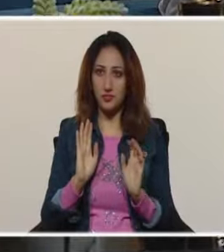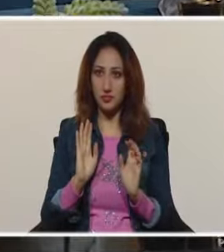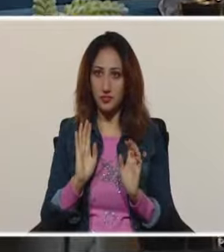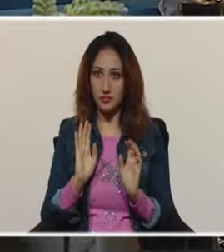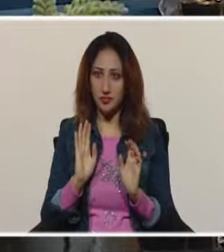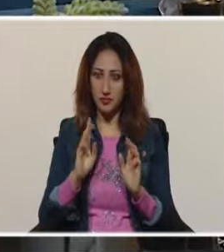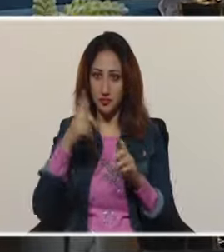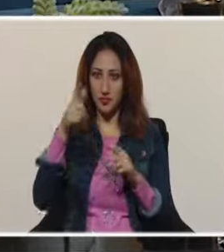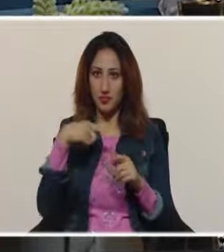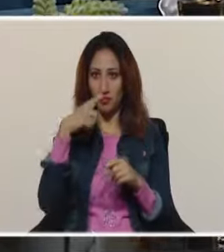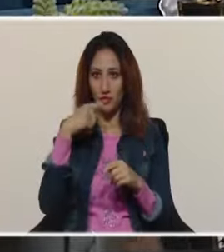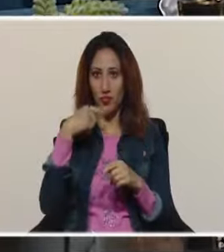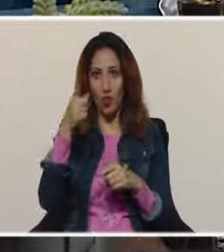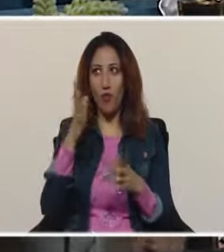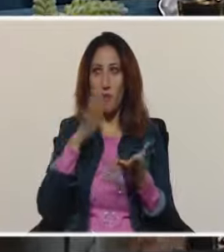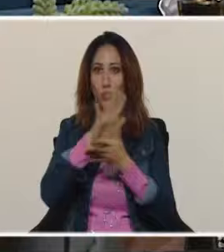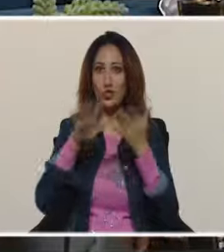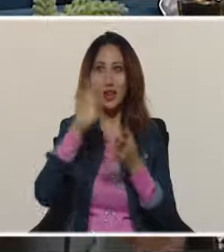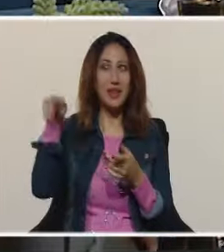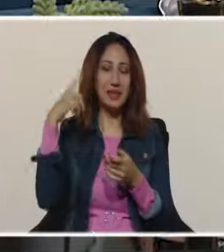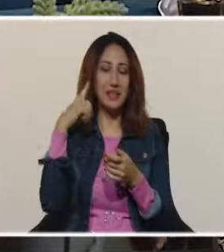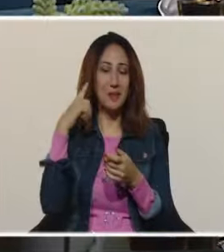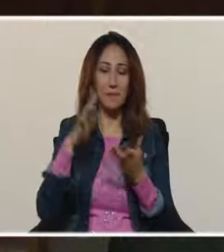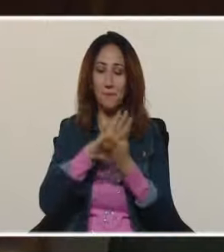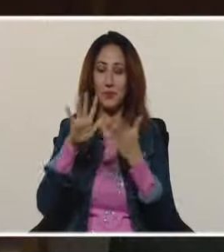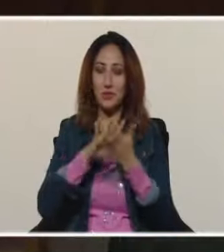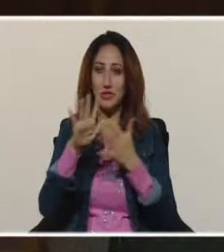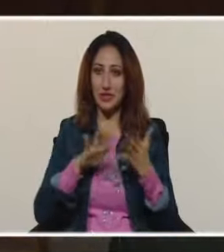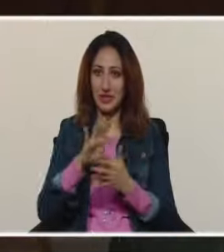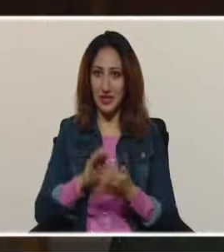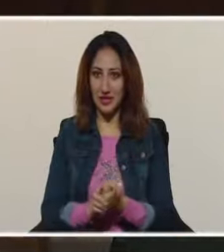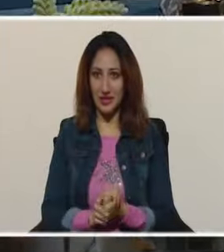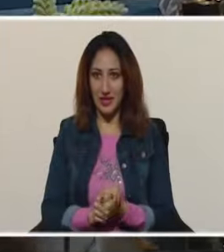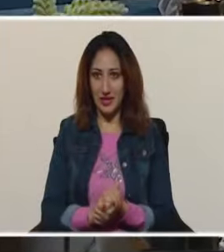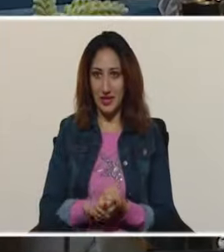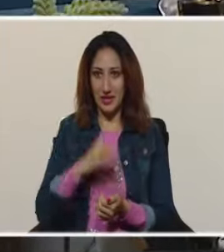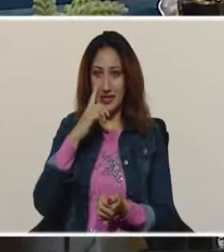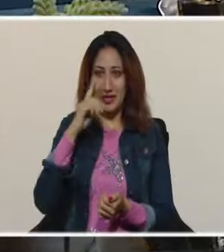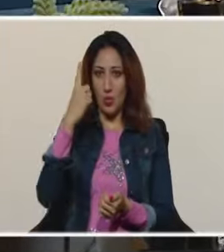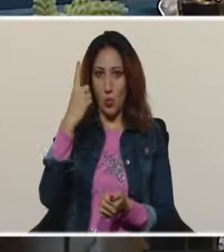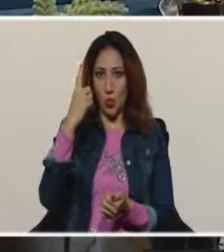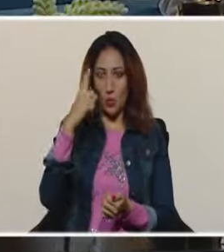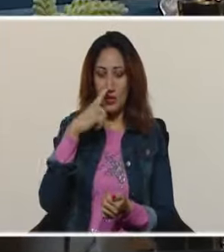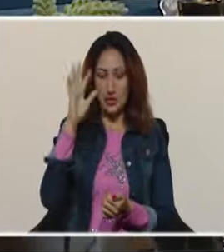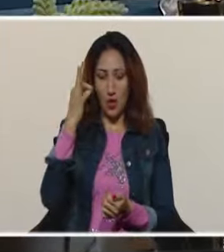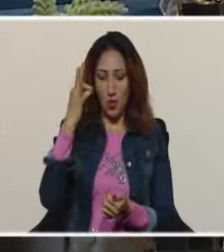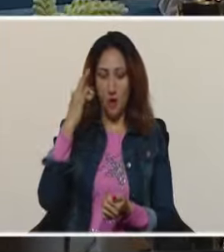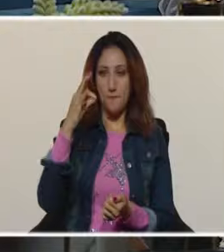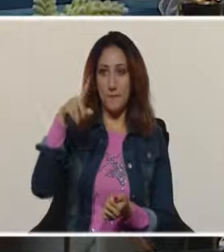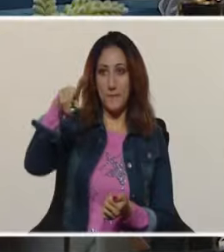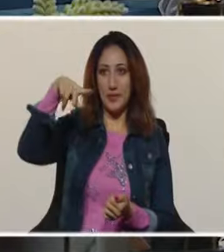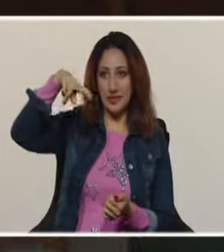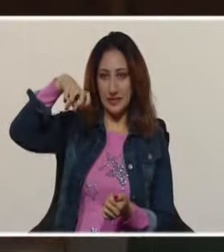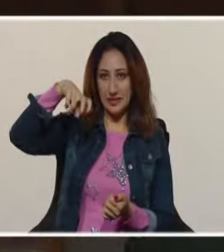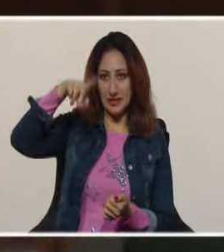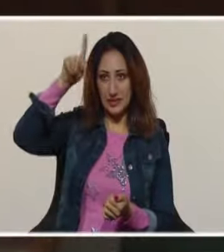بعد اللي حكيناه ده هيتعاد هيتعاد تصحيح ورقتنا تاني ان شاء الله في الثانويه العامه. لا كان 81% و80%. لا